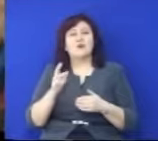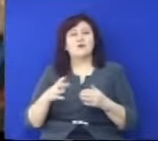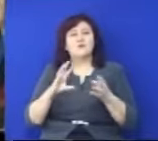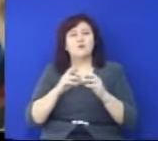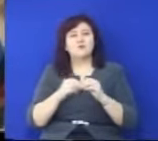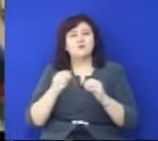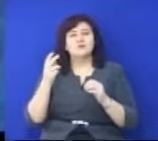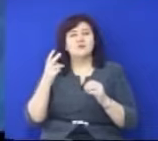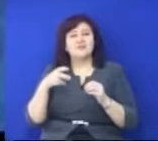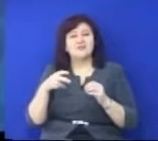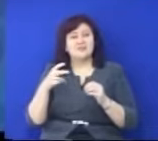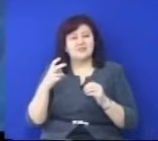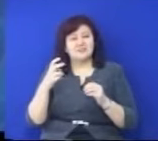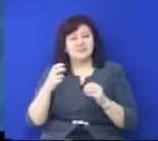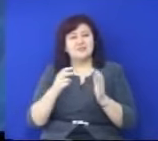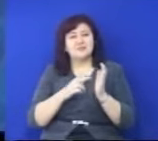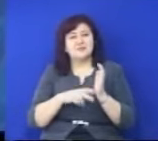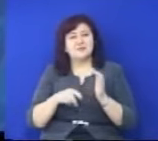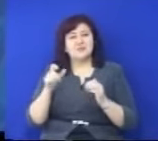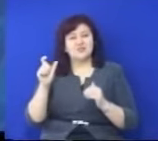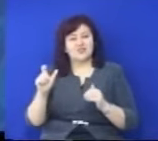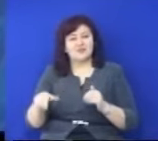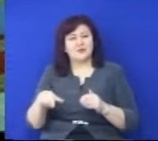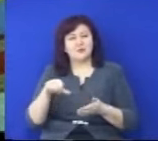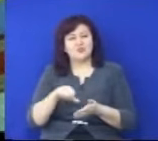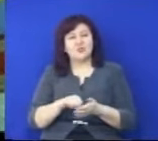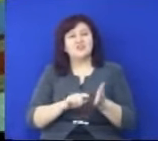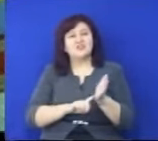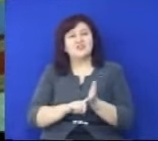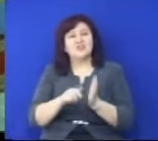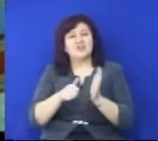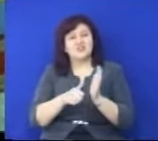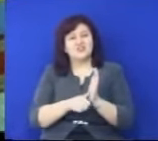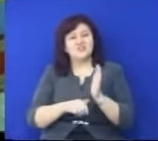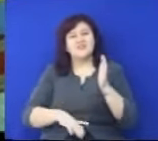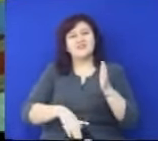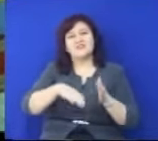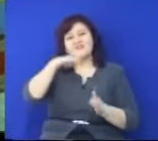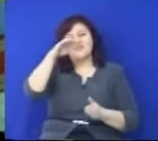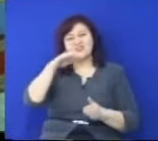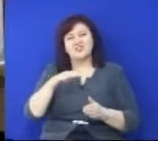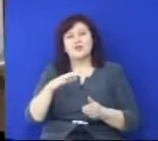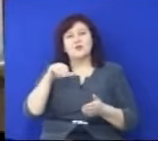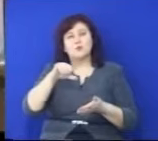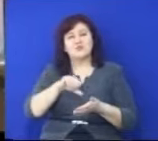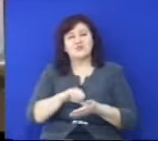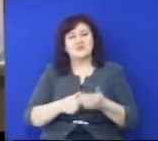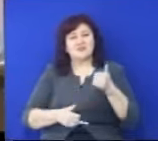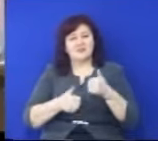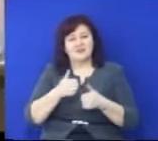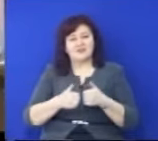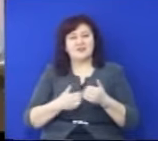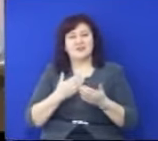250 спортшы қатысты. Айта кетейік, сайысқа ересектермен қатар 6 жастан жоғары балалар қатысты. Ұйымдастырушылар болашақ